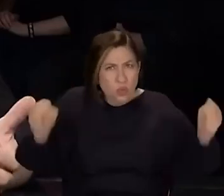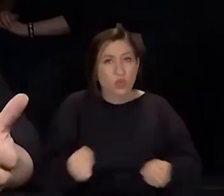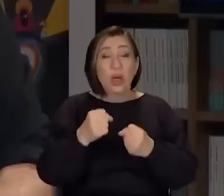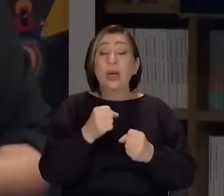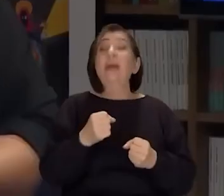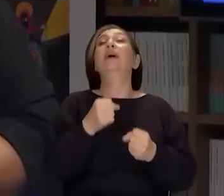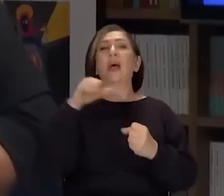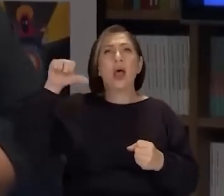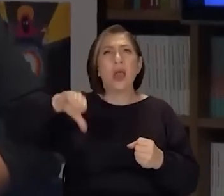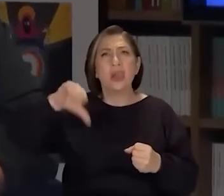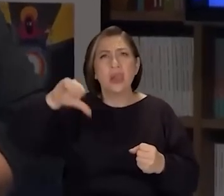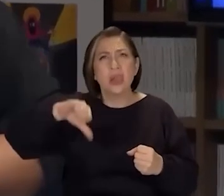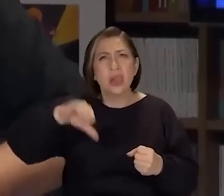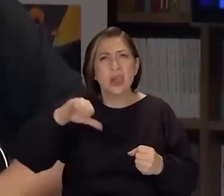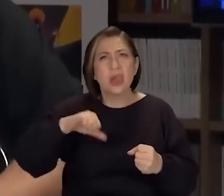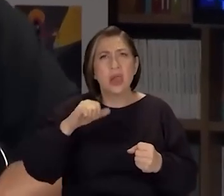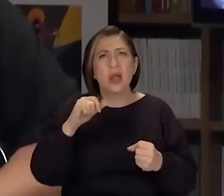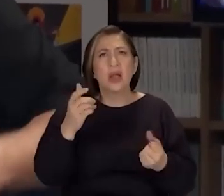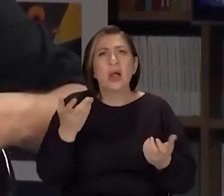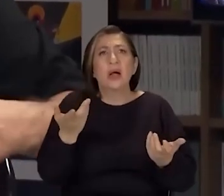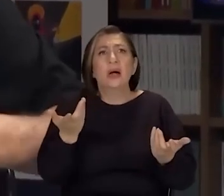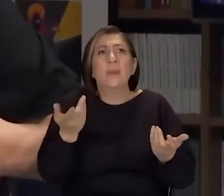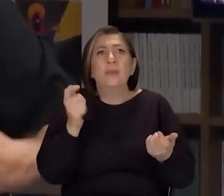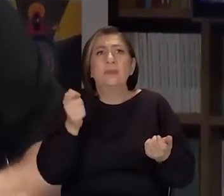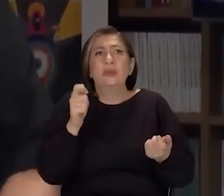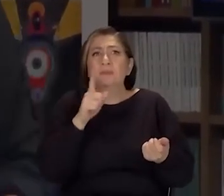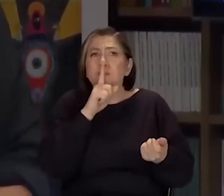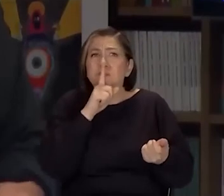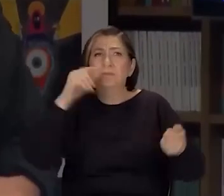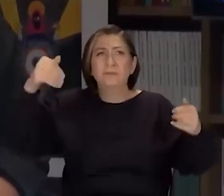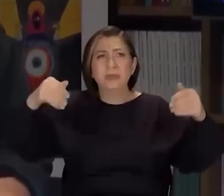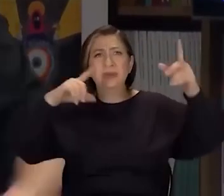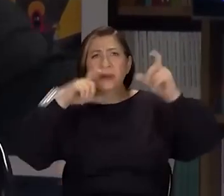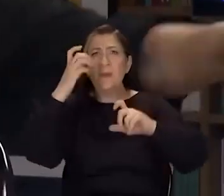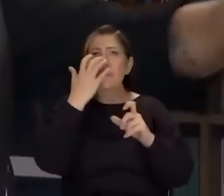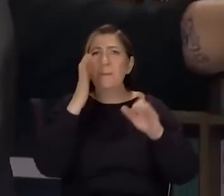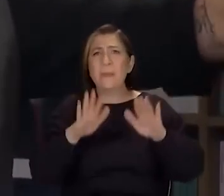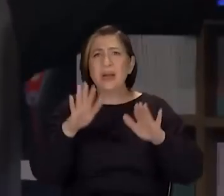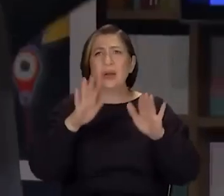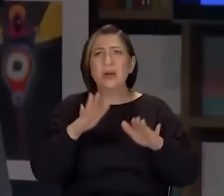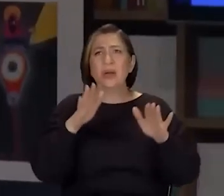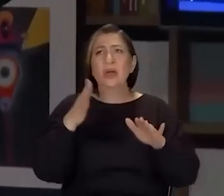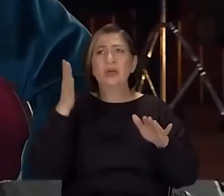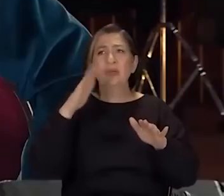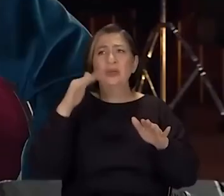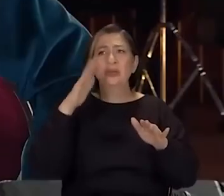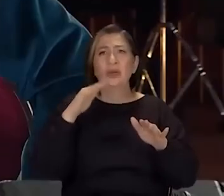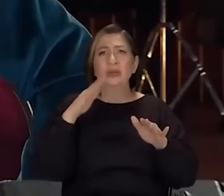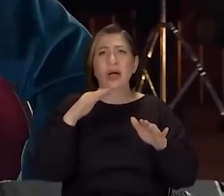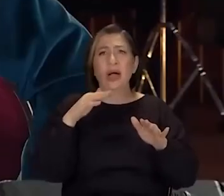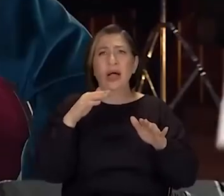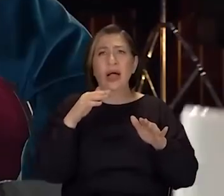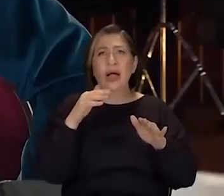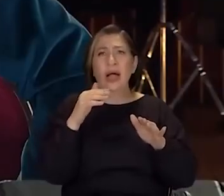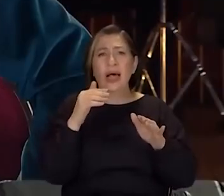hayır da diyemiyoruz. Mümkün değil zaten. Zaten. Hayır bizde yok da yani ama hasta olma pahasına tabii. Abi, bekliyorsun ya bak onu da